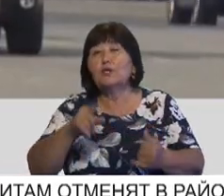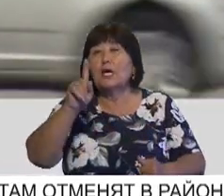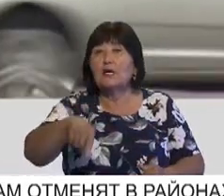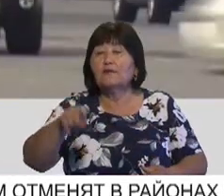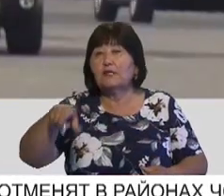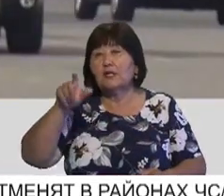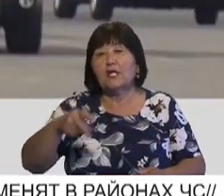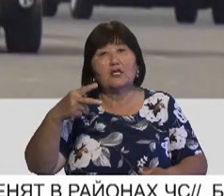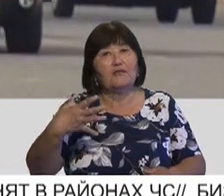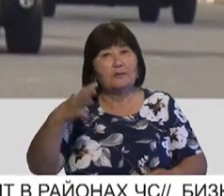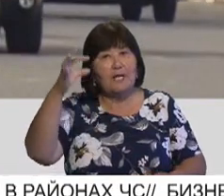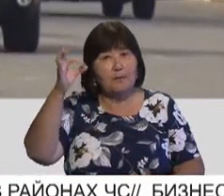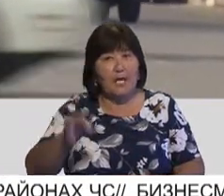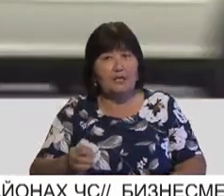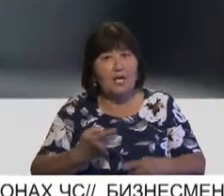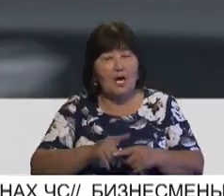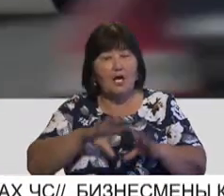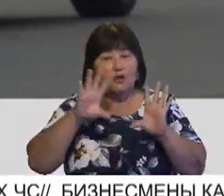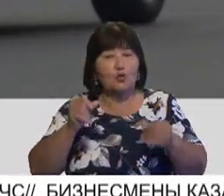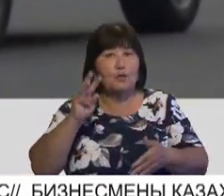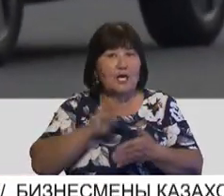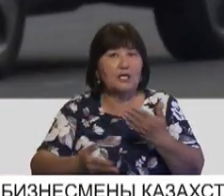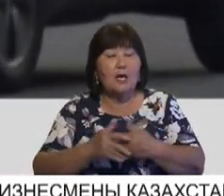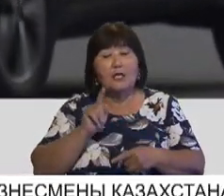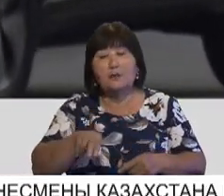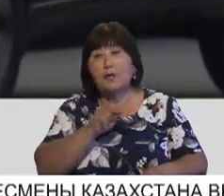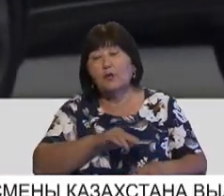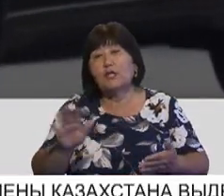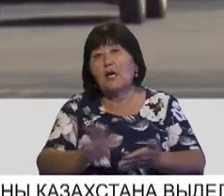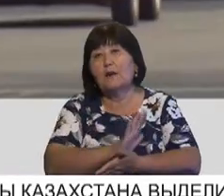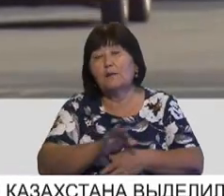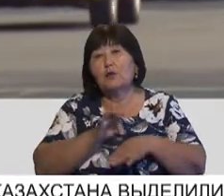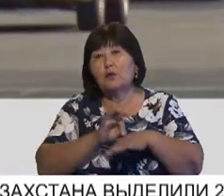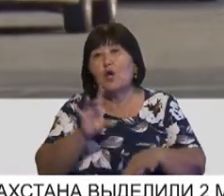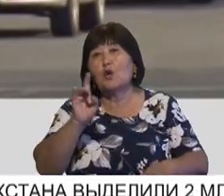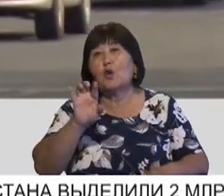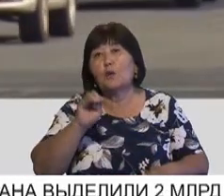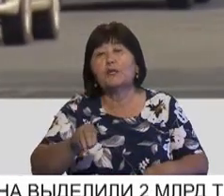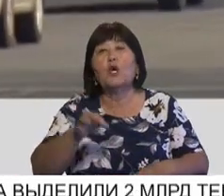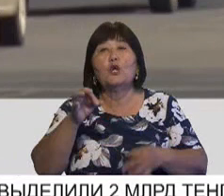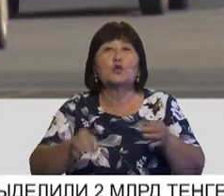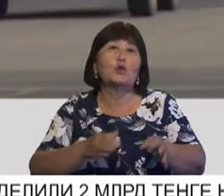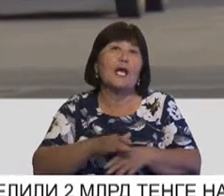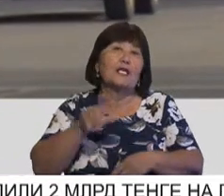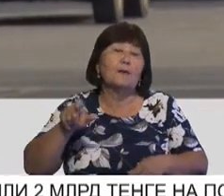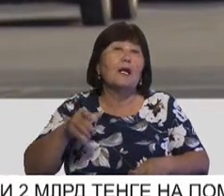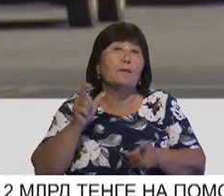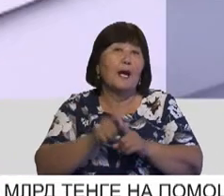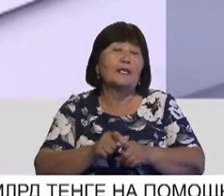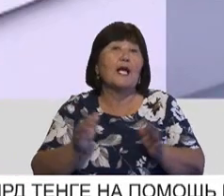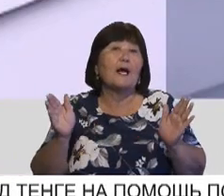взыскивали с граждан 25% от суммы штрафа. Теперь эту работу бесплатно будут выполнять роботы-судоисполнители. По